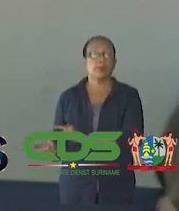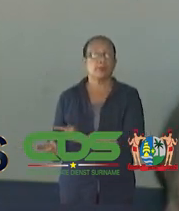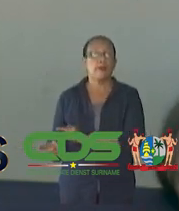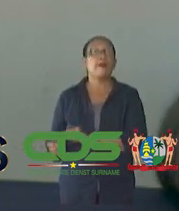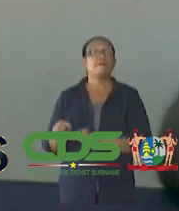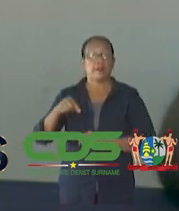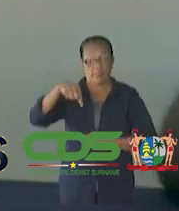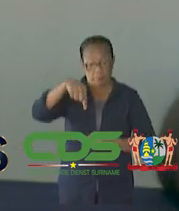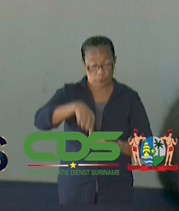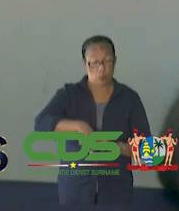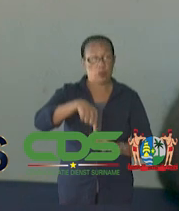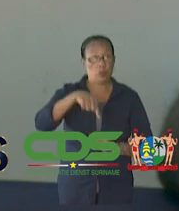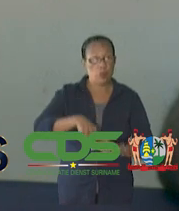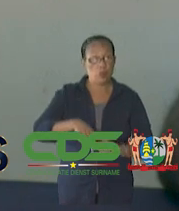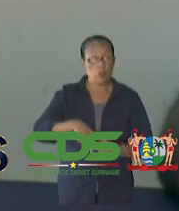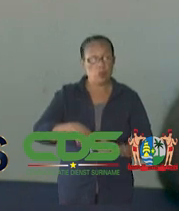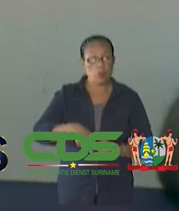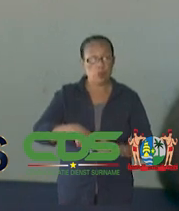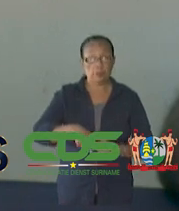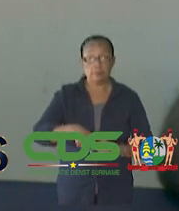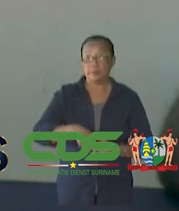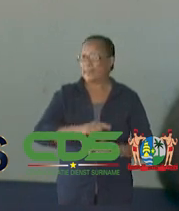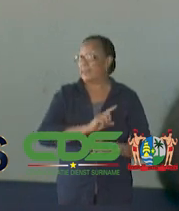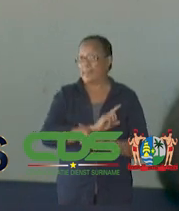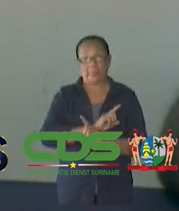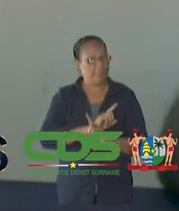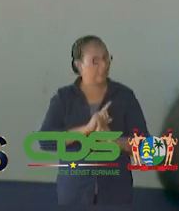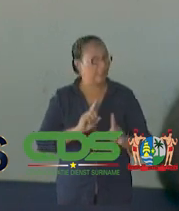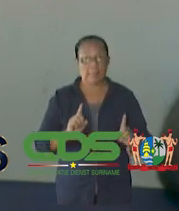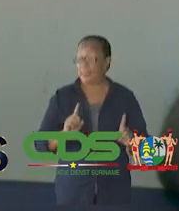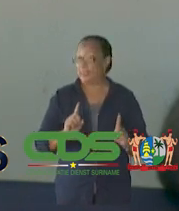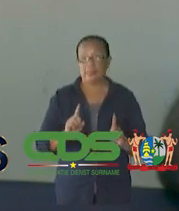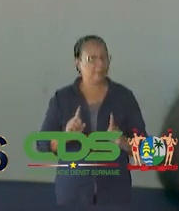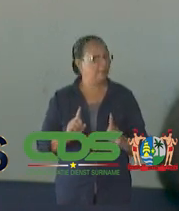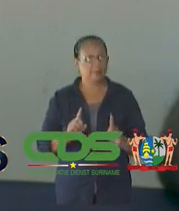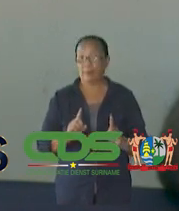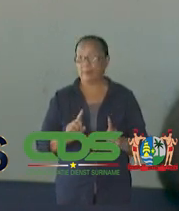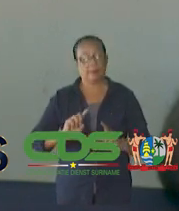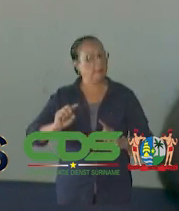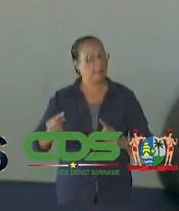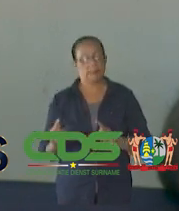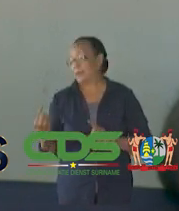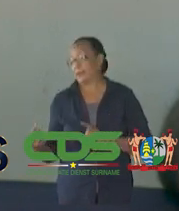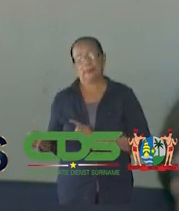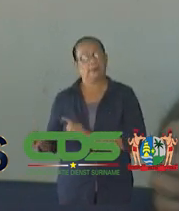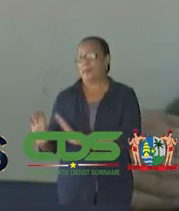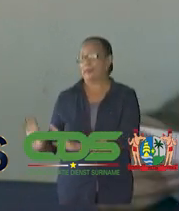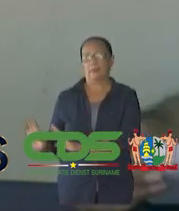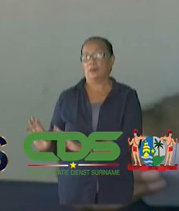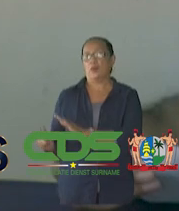nu zal er geen indicatie meer zijn voor quarantaine.